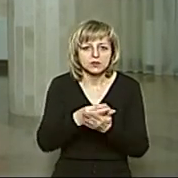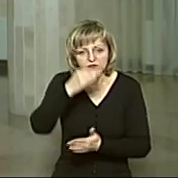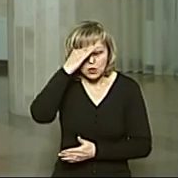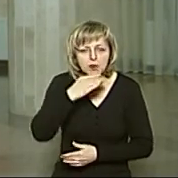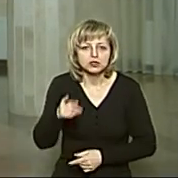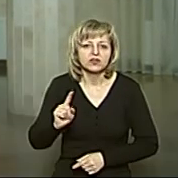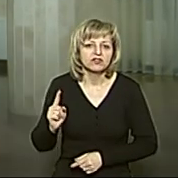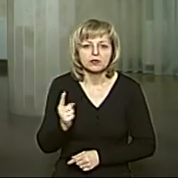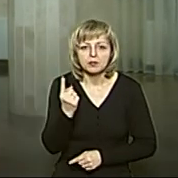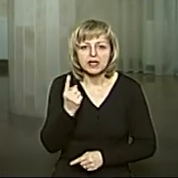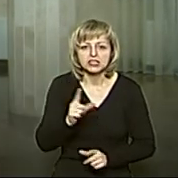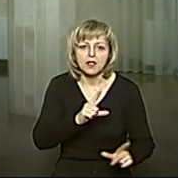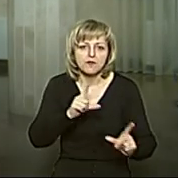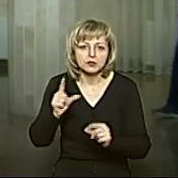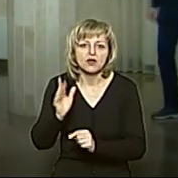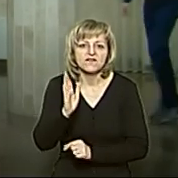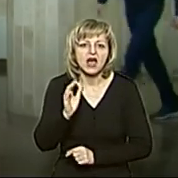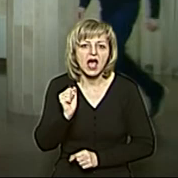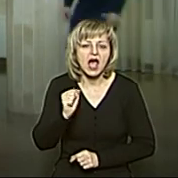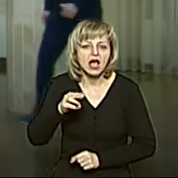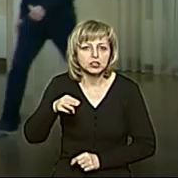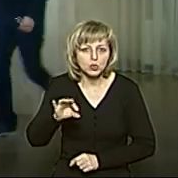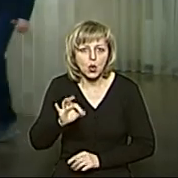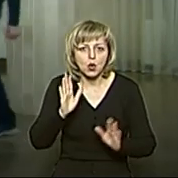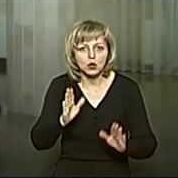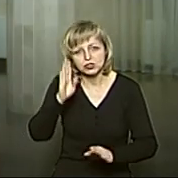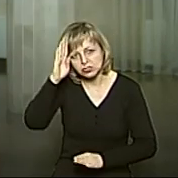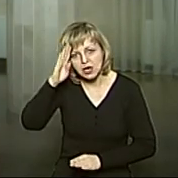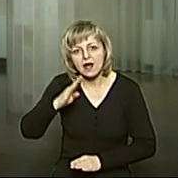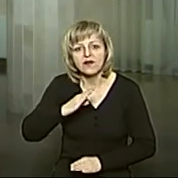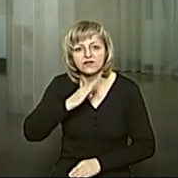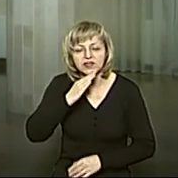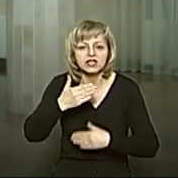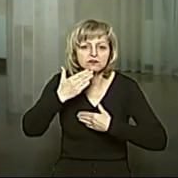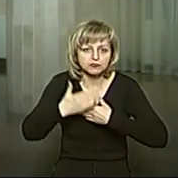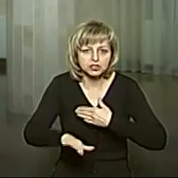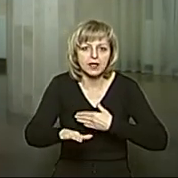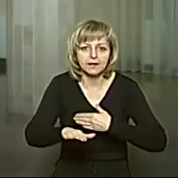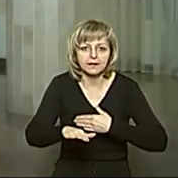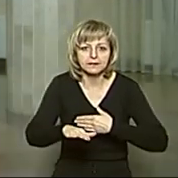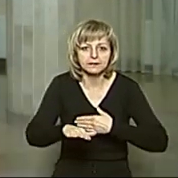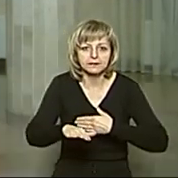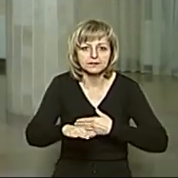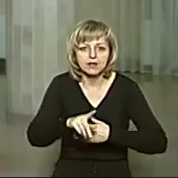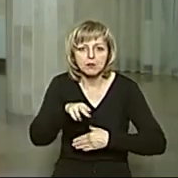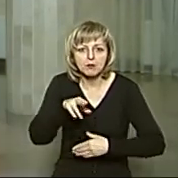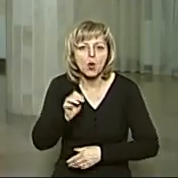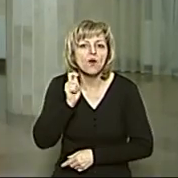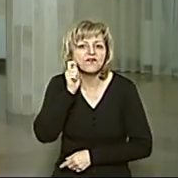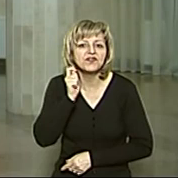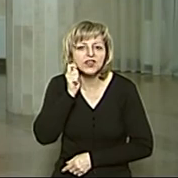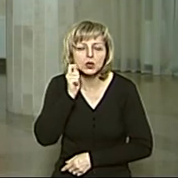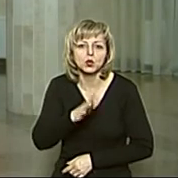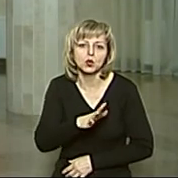перш пішов в АТО, хоча він вже за віком